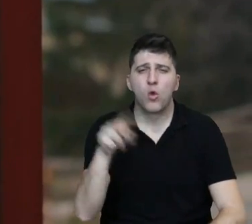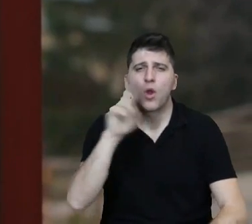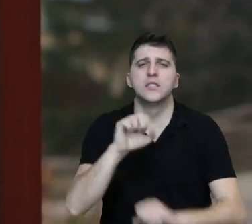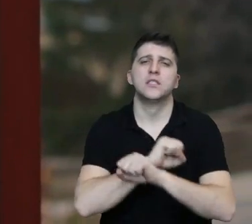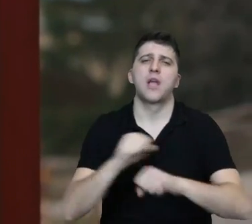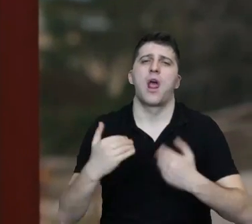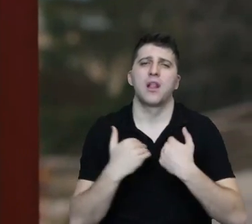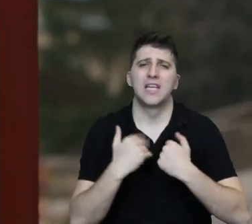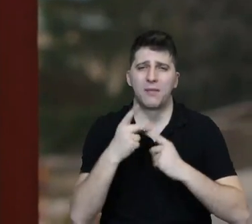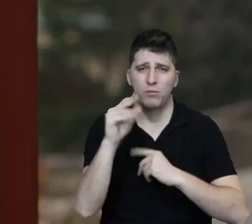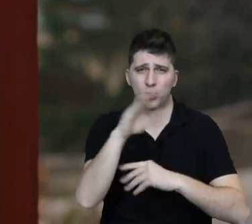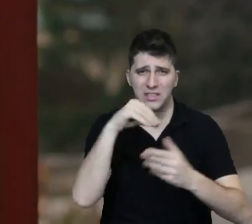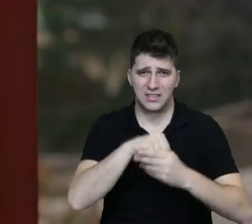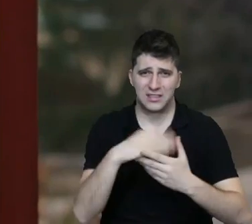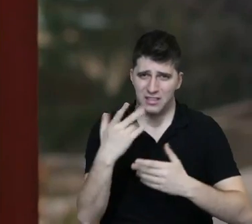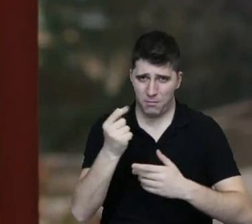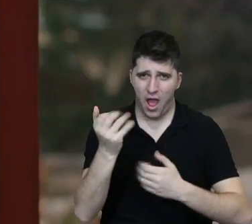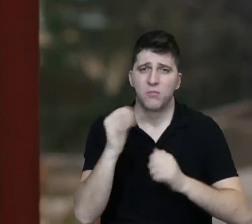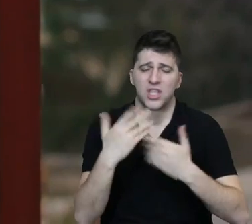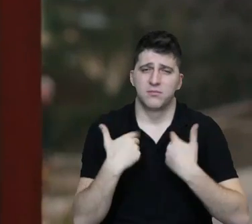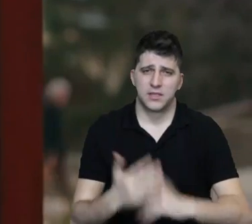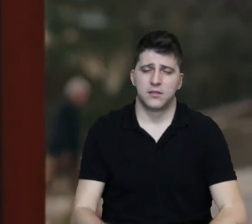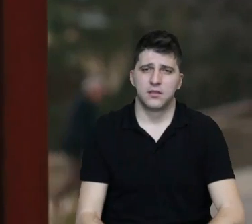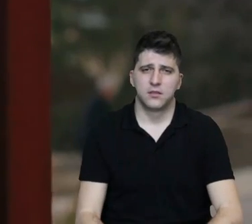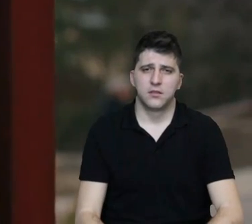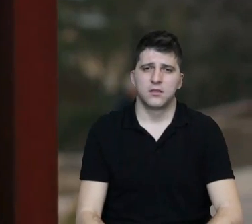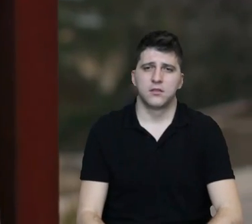de İbrahim'in bebeleri için şimdi yağlı kapıdan mı olacak?